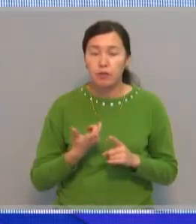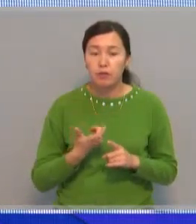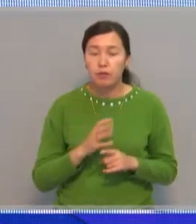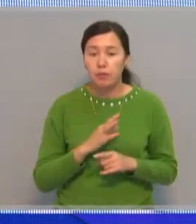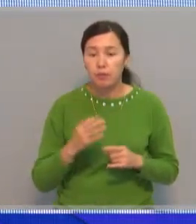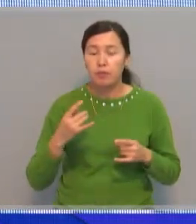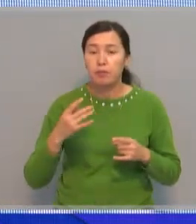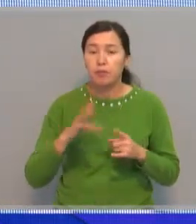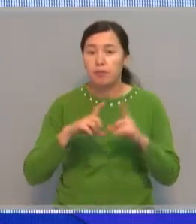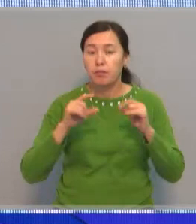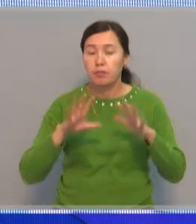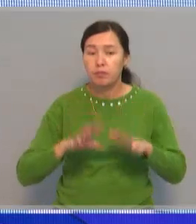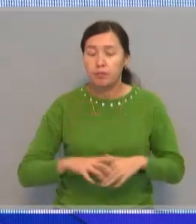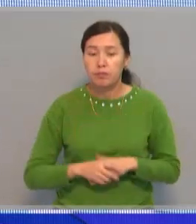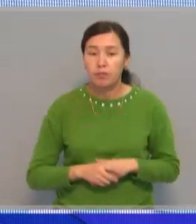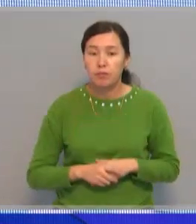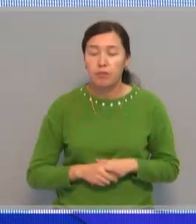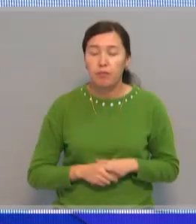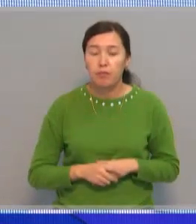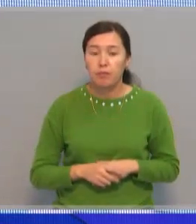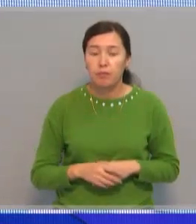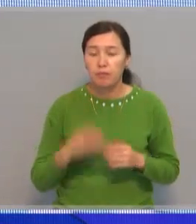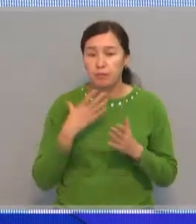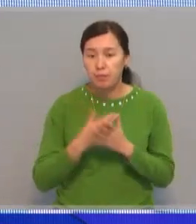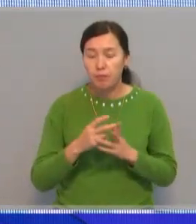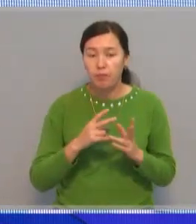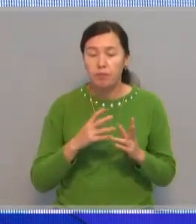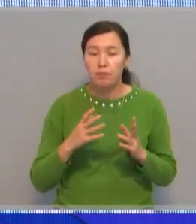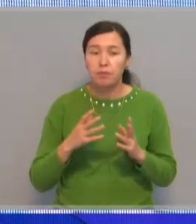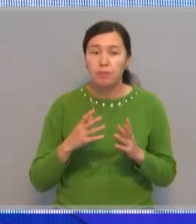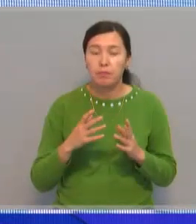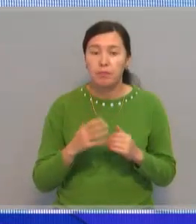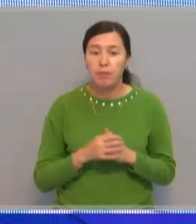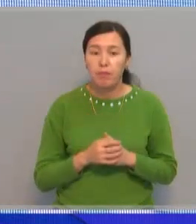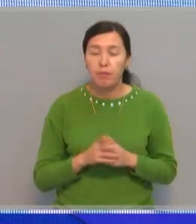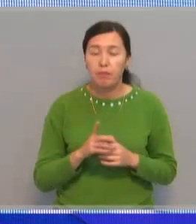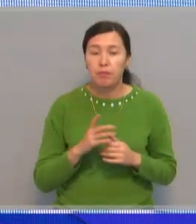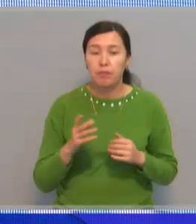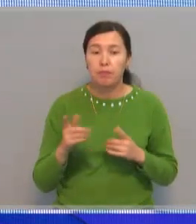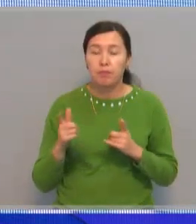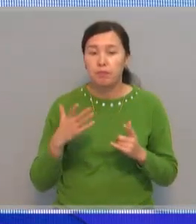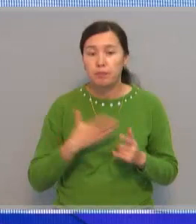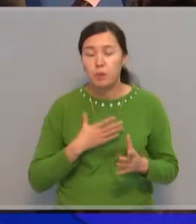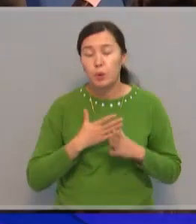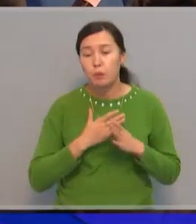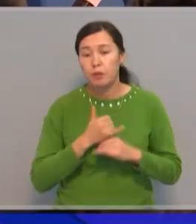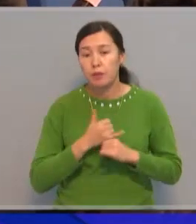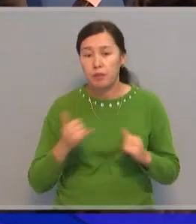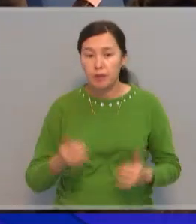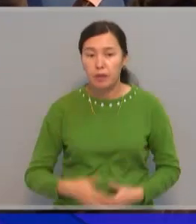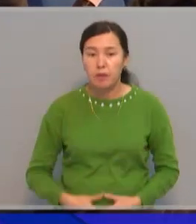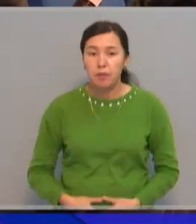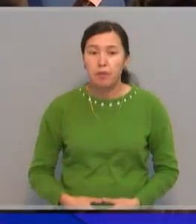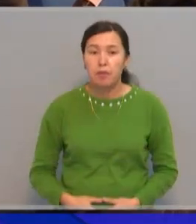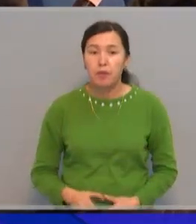бір ғимаратты басып айтып өзіне беріп бүгін жаса біз қолдаймыз.